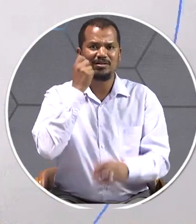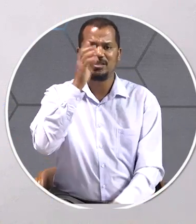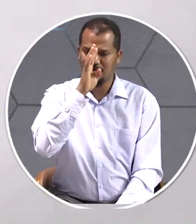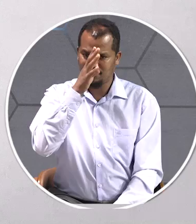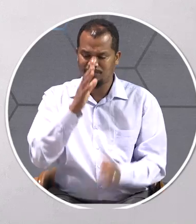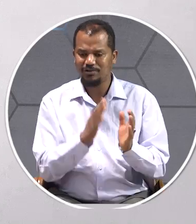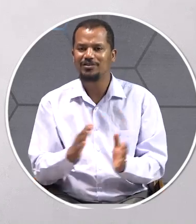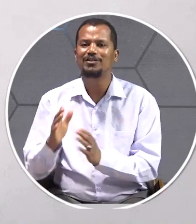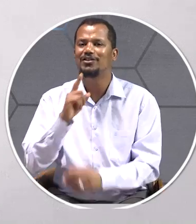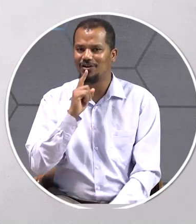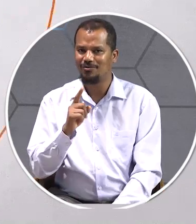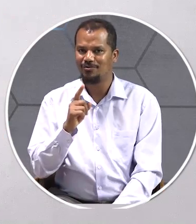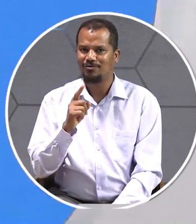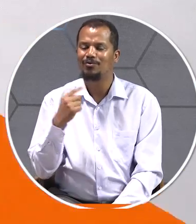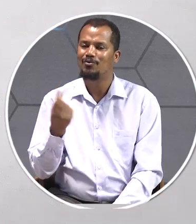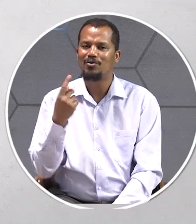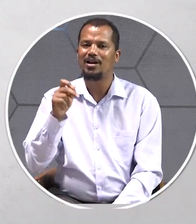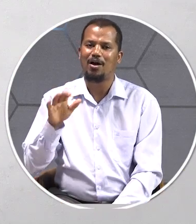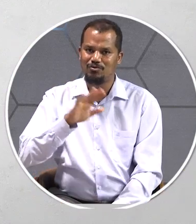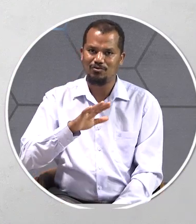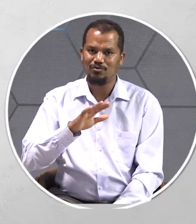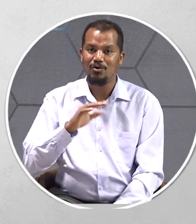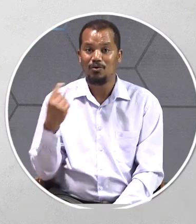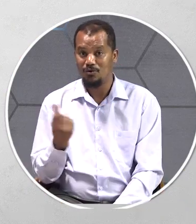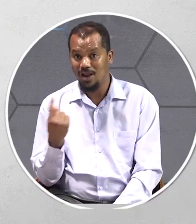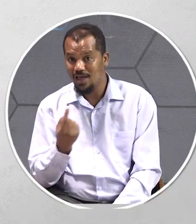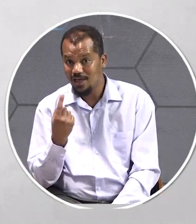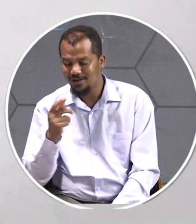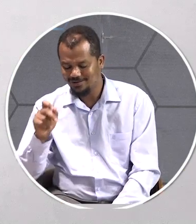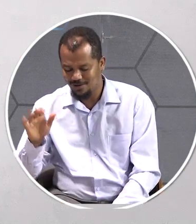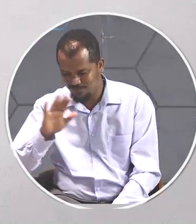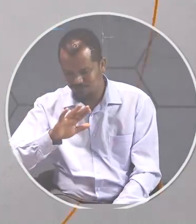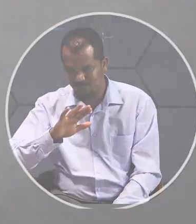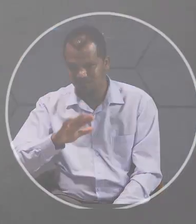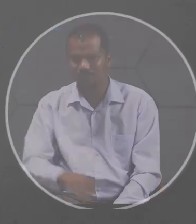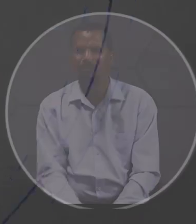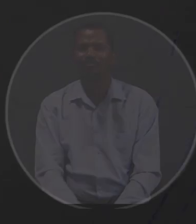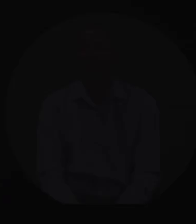ግንዛቤ የሚፈጠርበት ዝግጅት ነው። ሁሌ ዳጉ ሁሌ ዳጉ